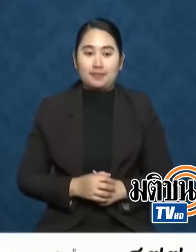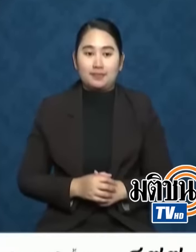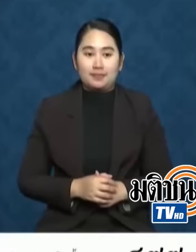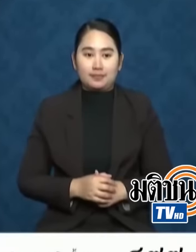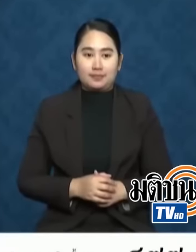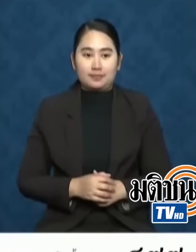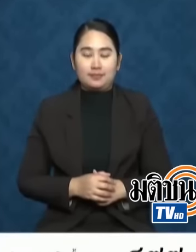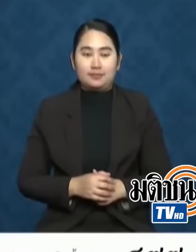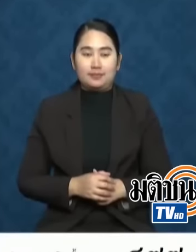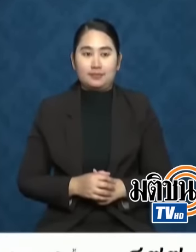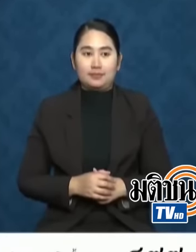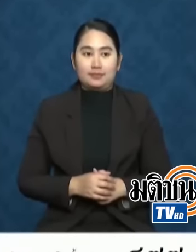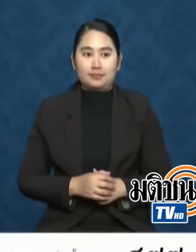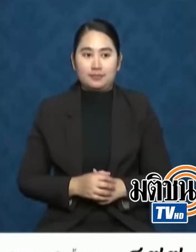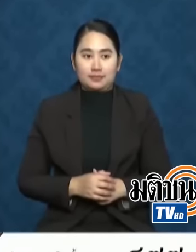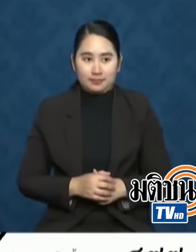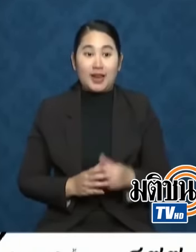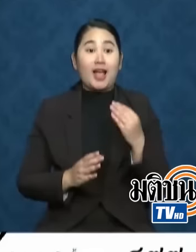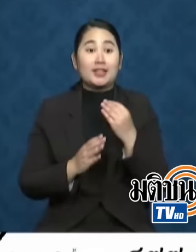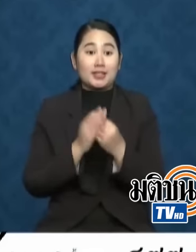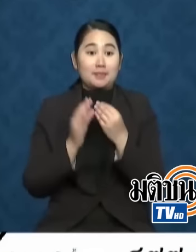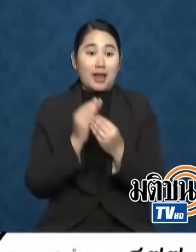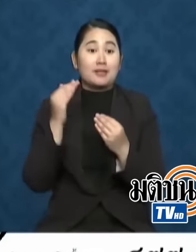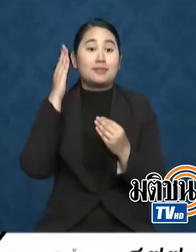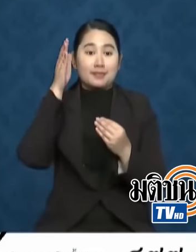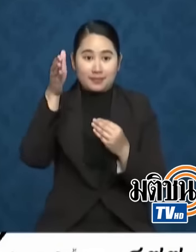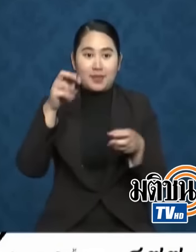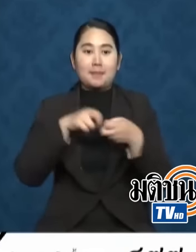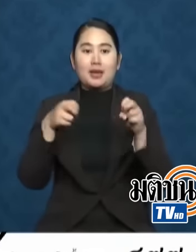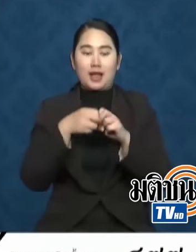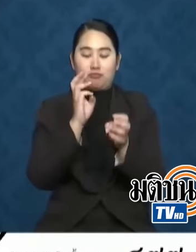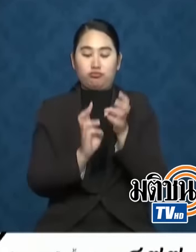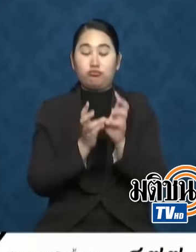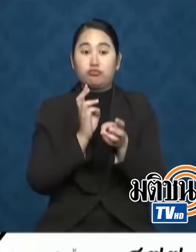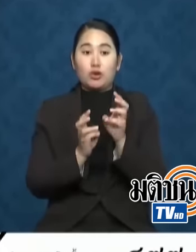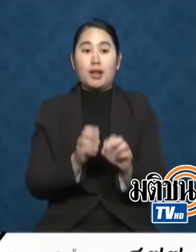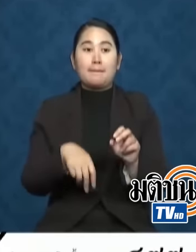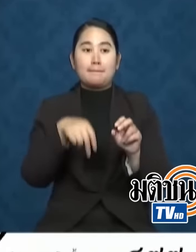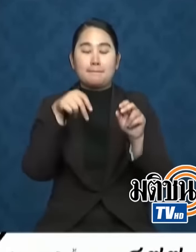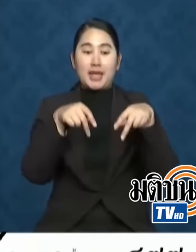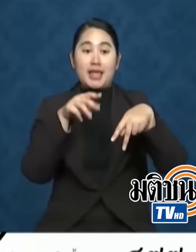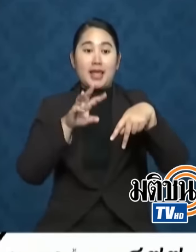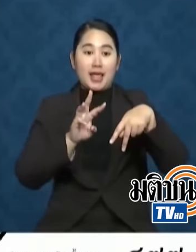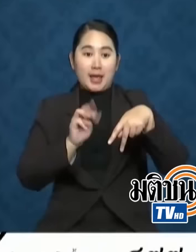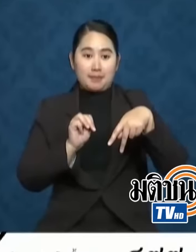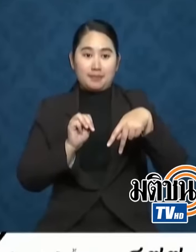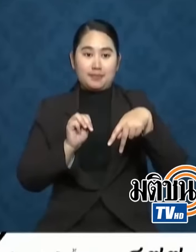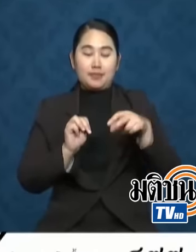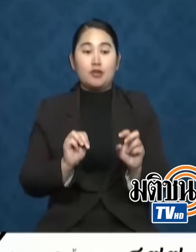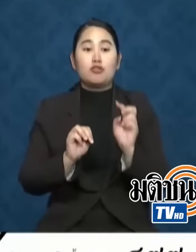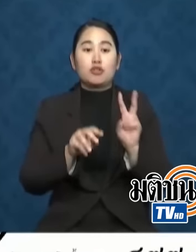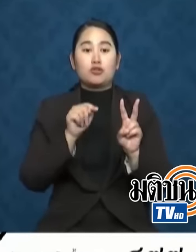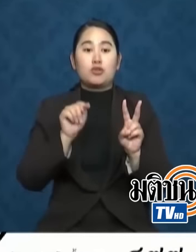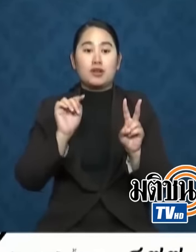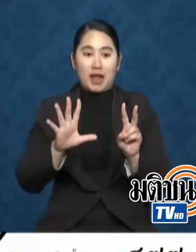ยเลยอีกไม่กี่สัปดาห์ปัญหา PM 2.5 ในภาคโดยเฉพาะในภาคเหนือก็จะเพิ่มขึ้นรุนแรงขึ้น